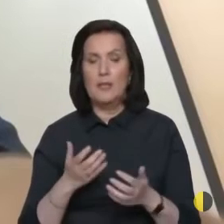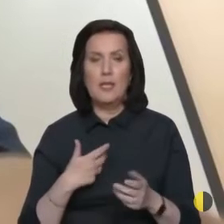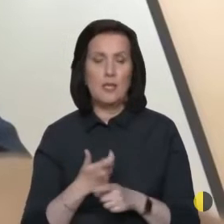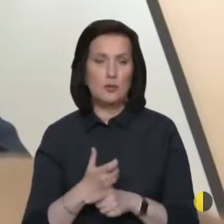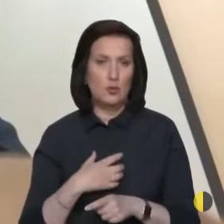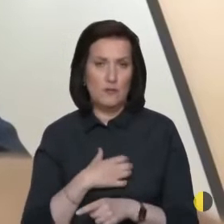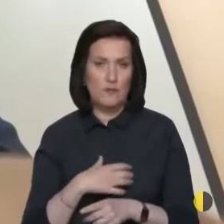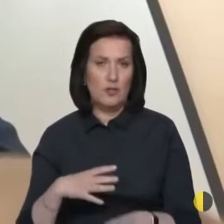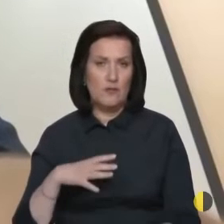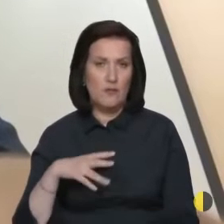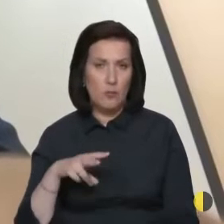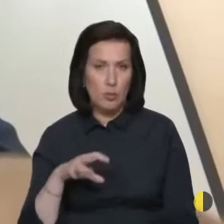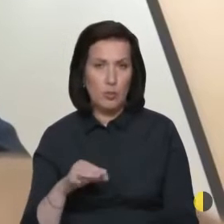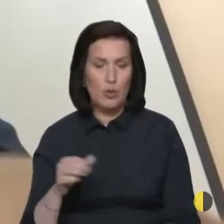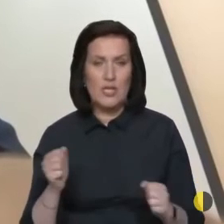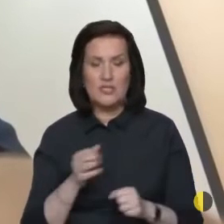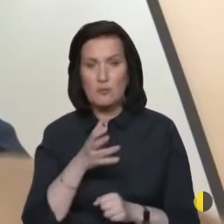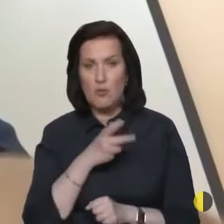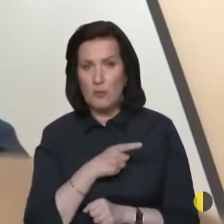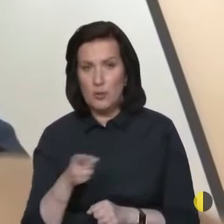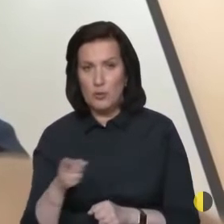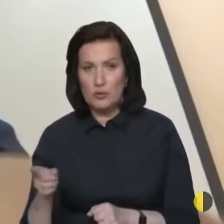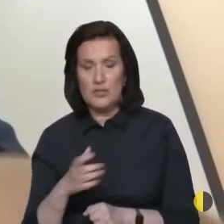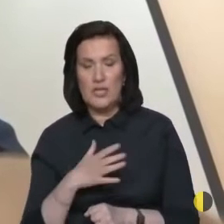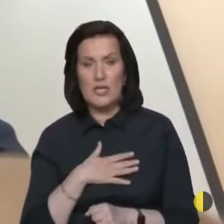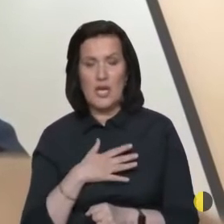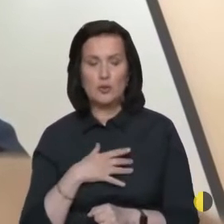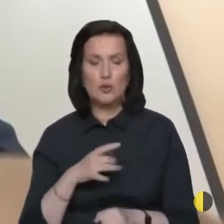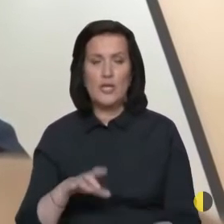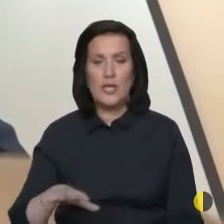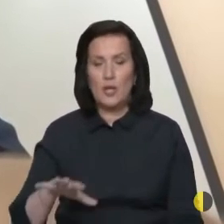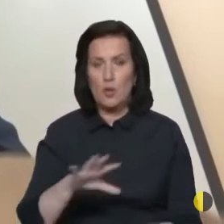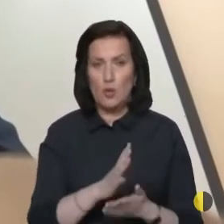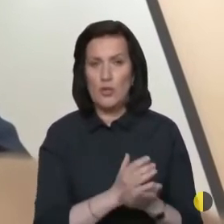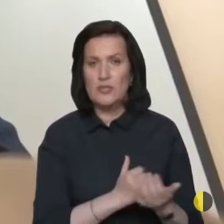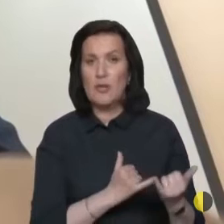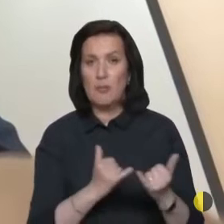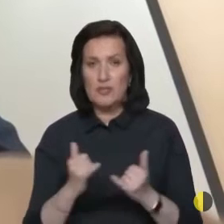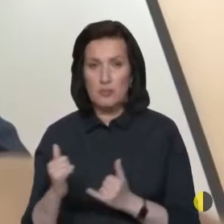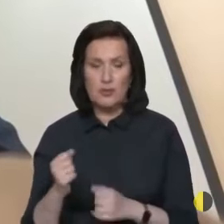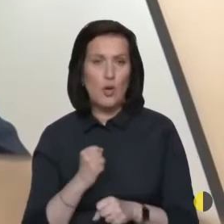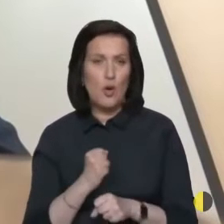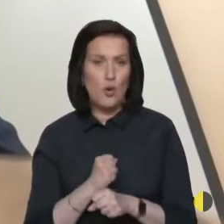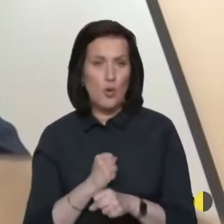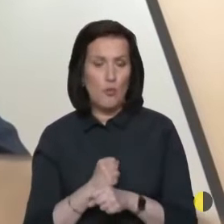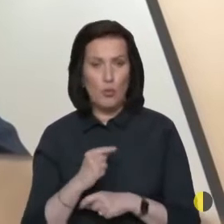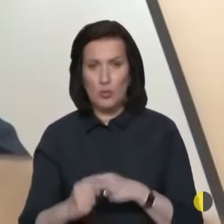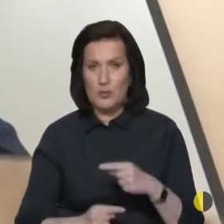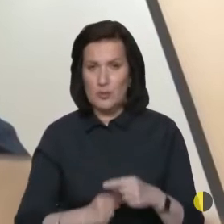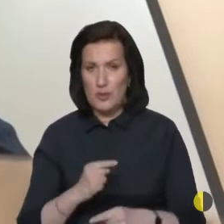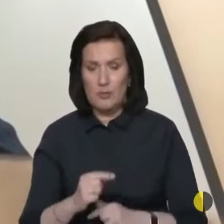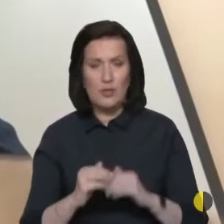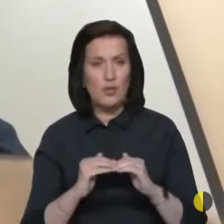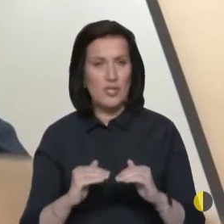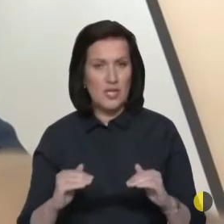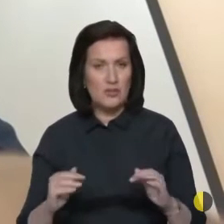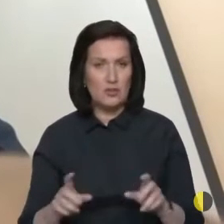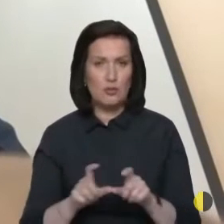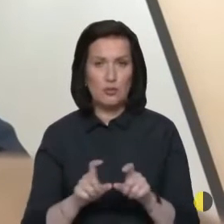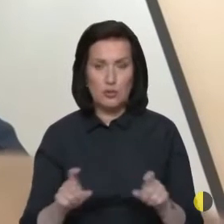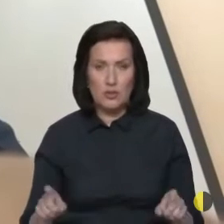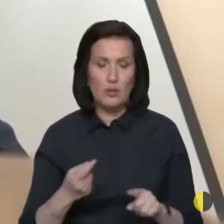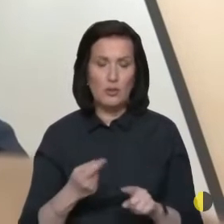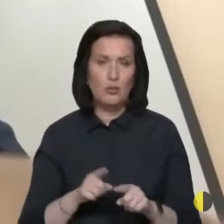дуже важливо було на зимовий період часу для нашого регіону забезпечити роботу безперебійно дитячих садочків, шкіл, тому